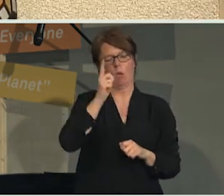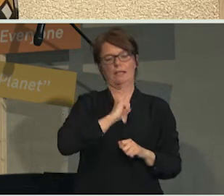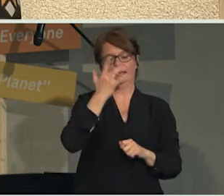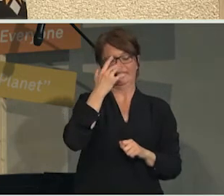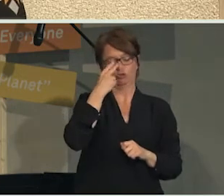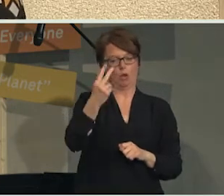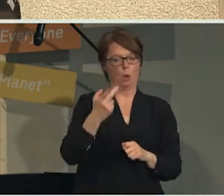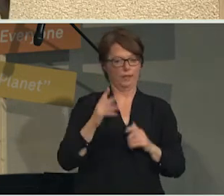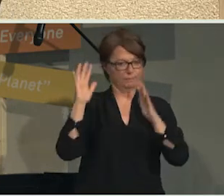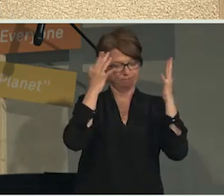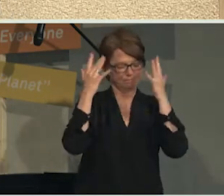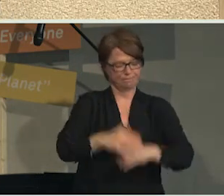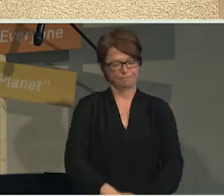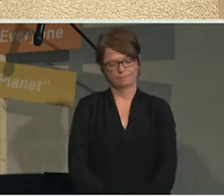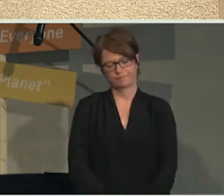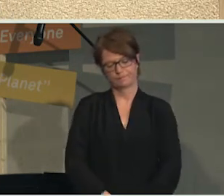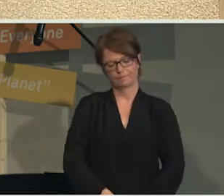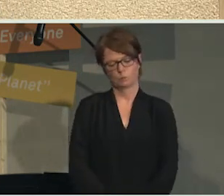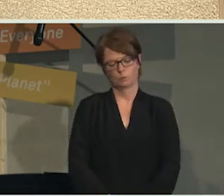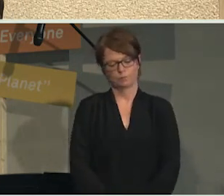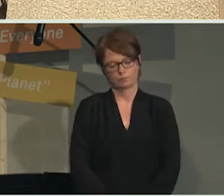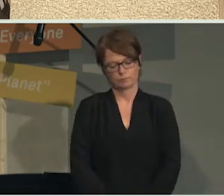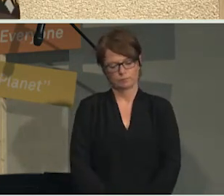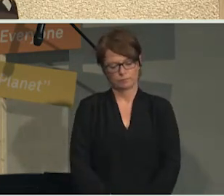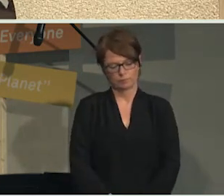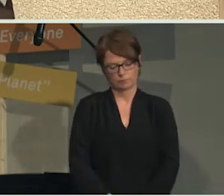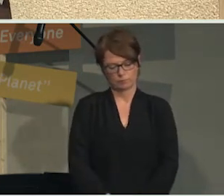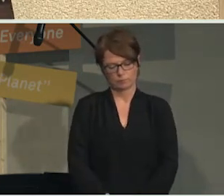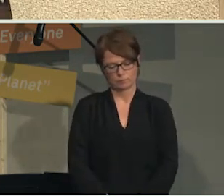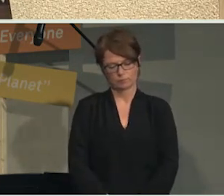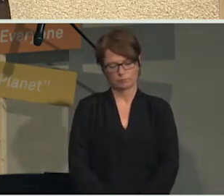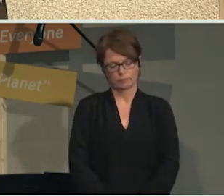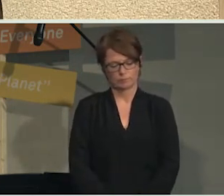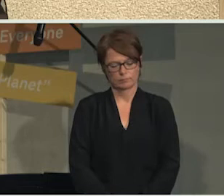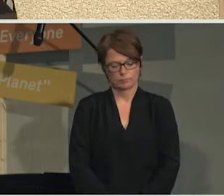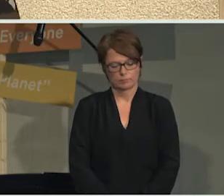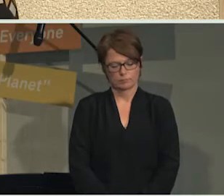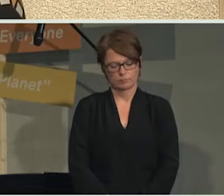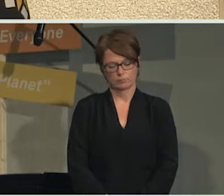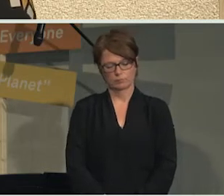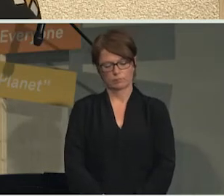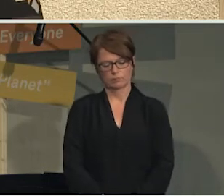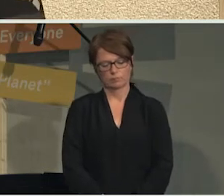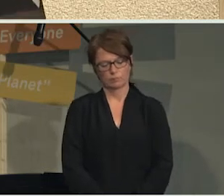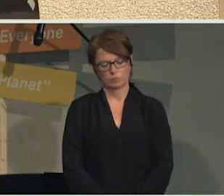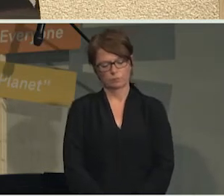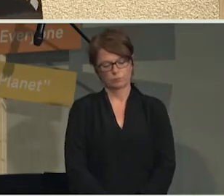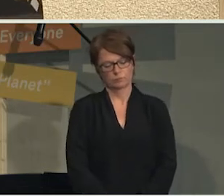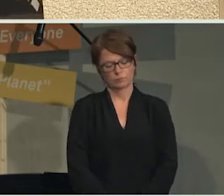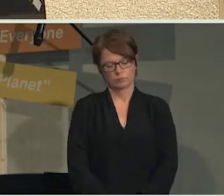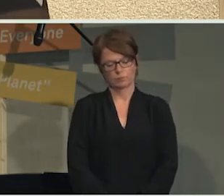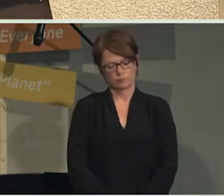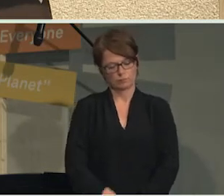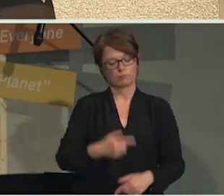Wir müssen jene Ausschlüsse aufspüren, sichtbar machen, und um ihre Verwicklungen zu verstehen und schließlich zu überwinden. Vor